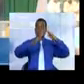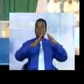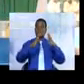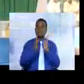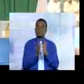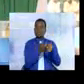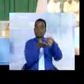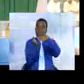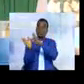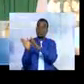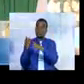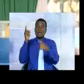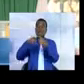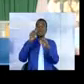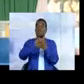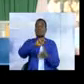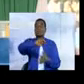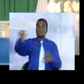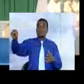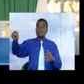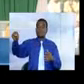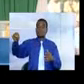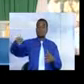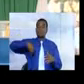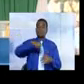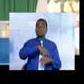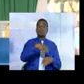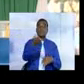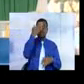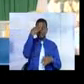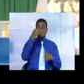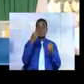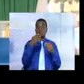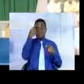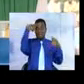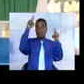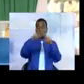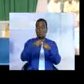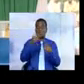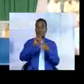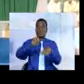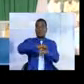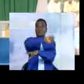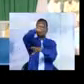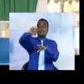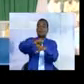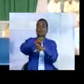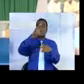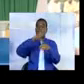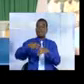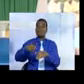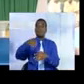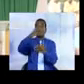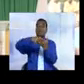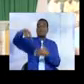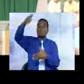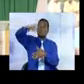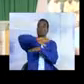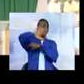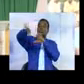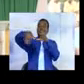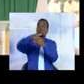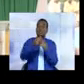À ce niveau, nous vous savons déjà gré de votre engagement à réhabiliter